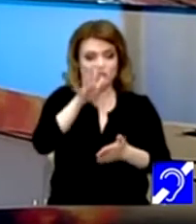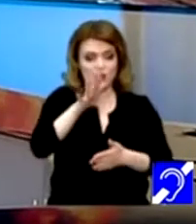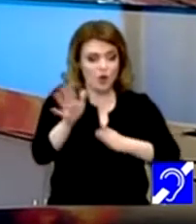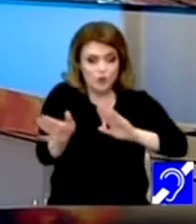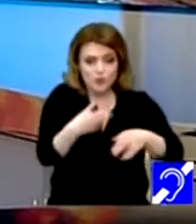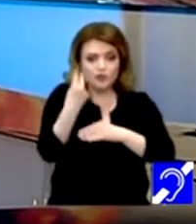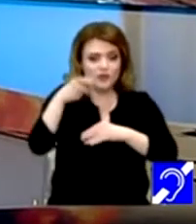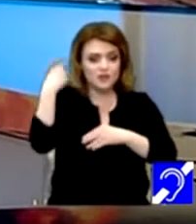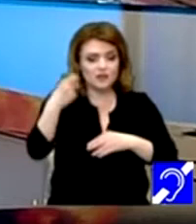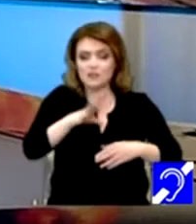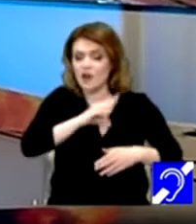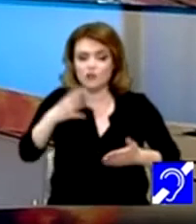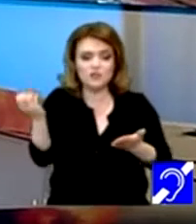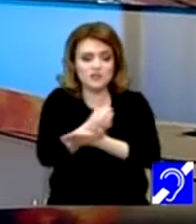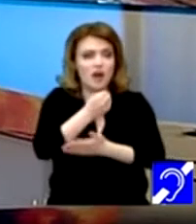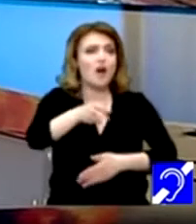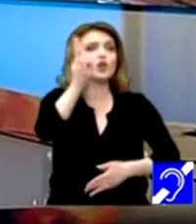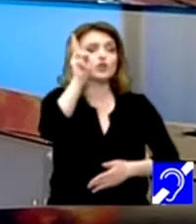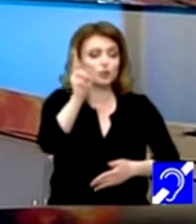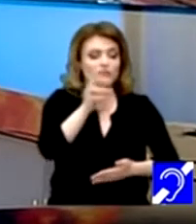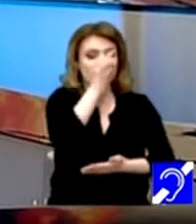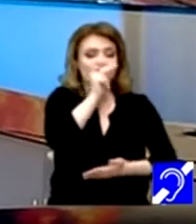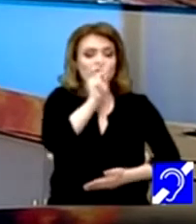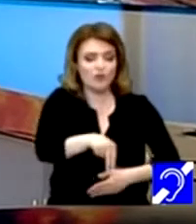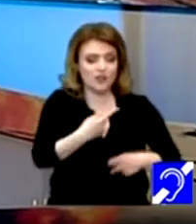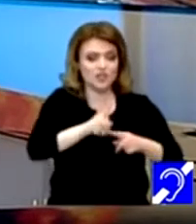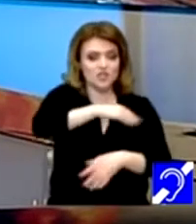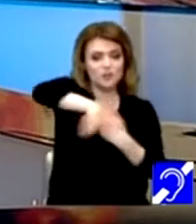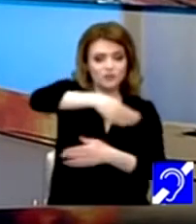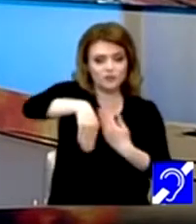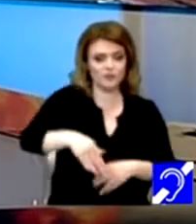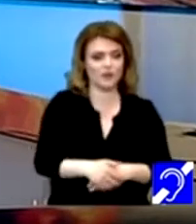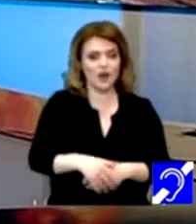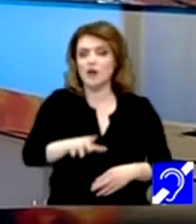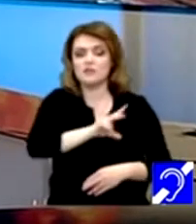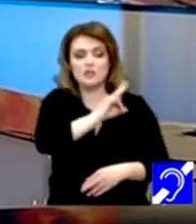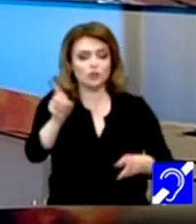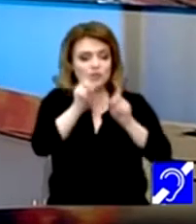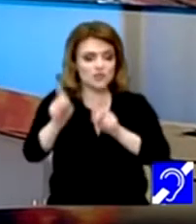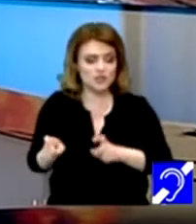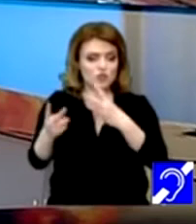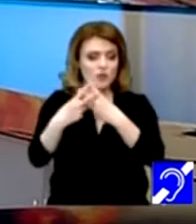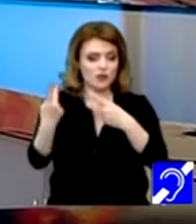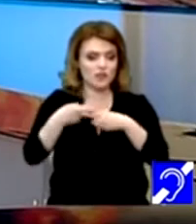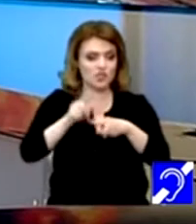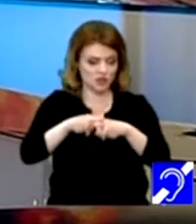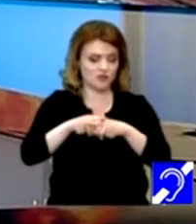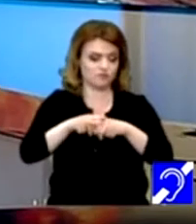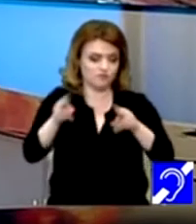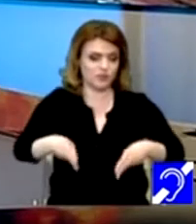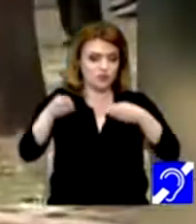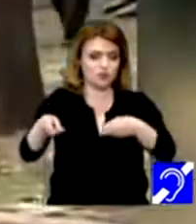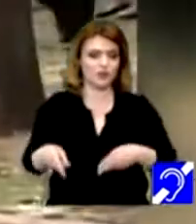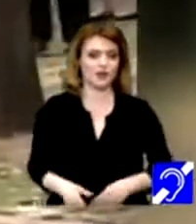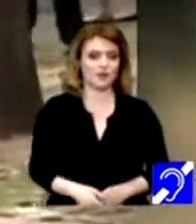ani nu au fost găsiți responsabilii pentru dezordinile în masă și nici nu a făcut cineva pușcărie pentru acele fapte.